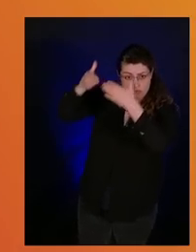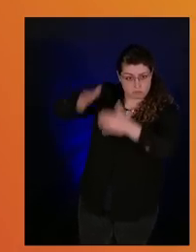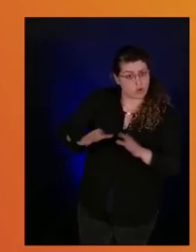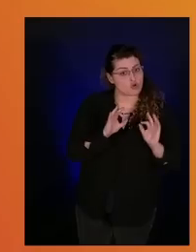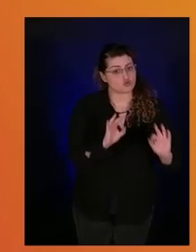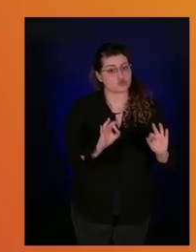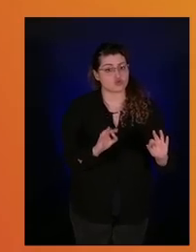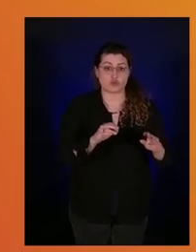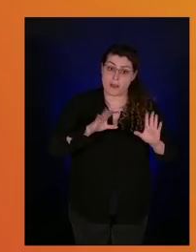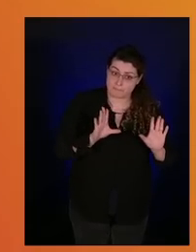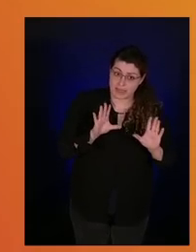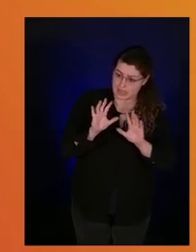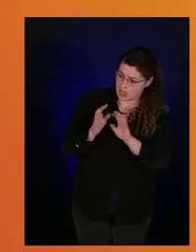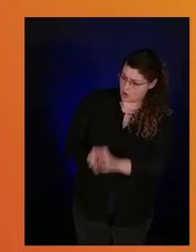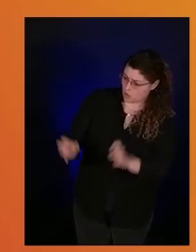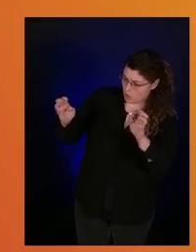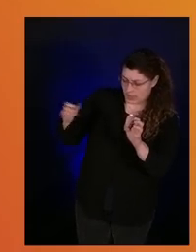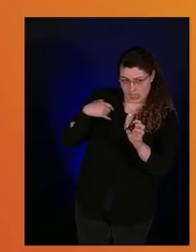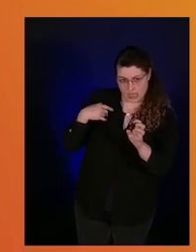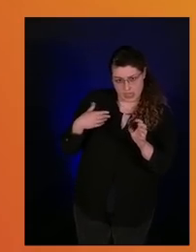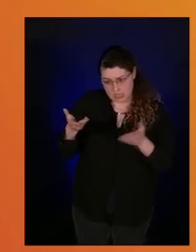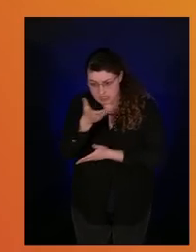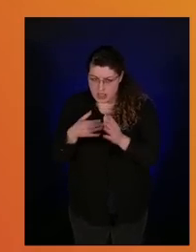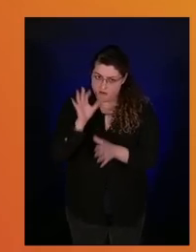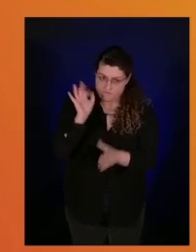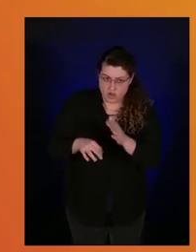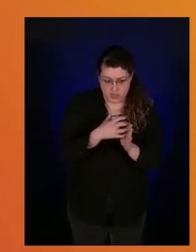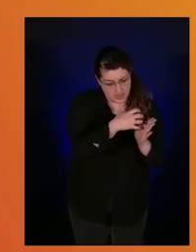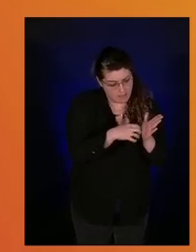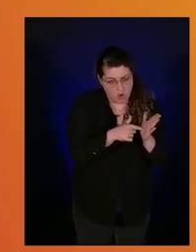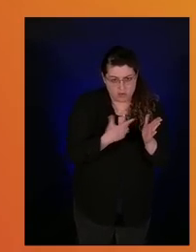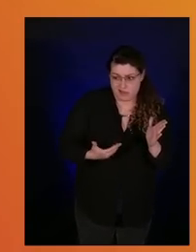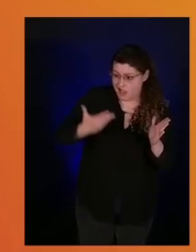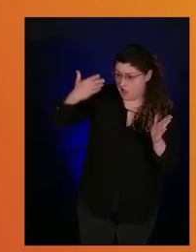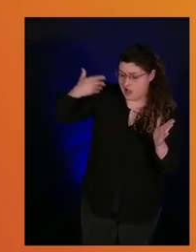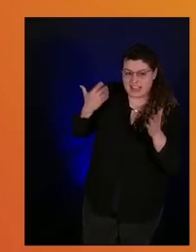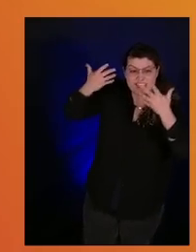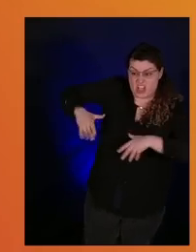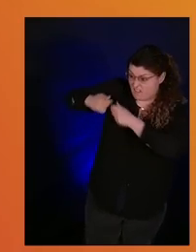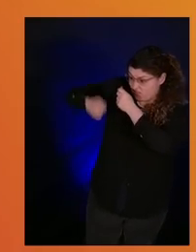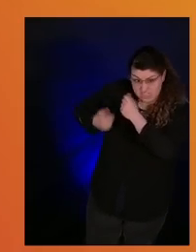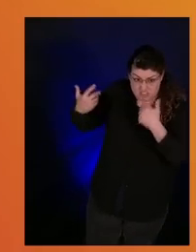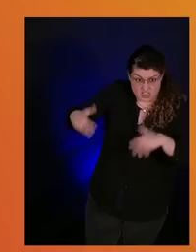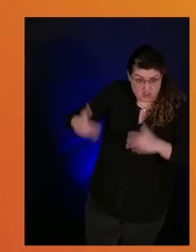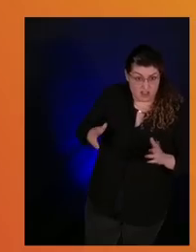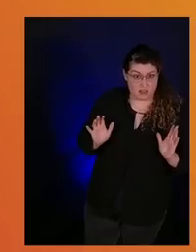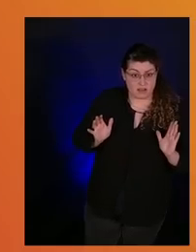mais il va voter sur un rapport qui exprime une situation financière passée et figée.